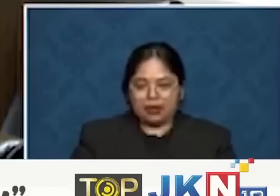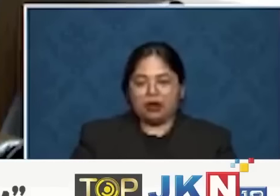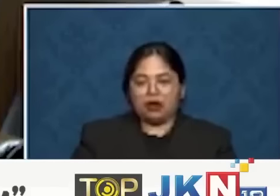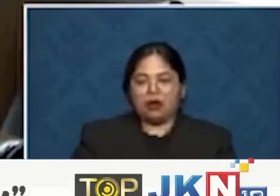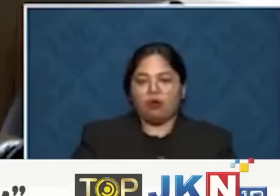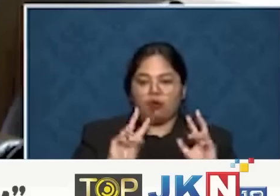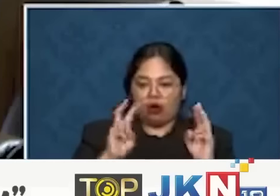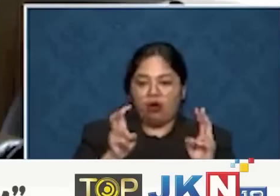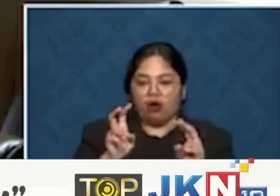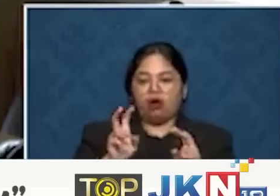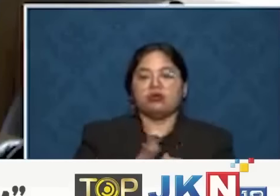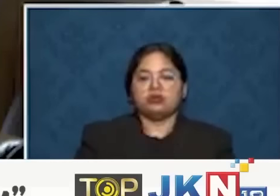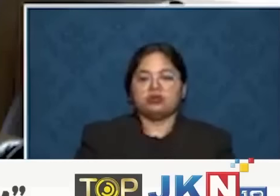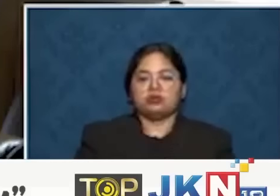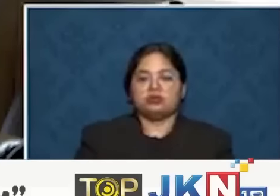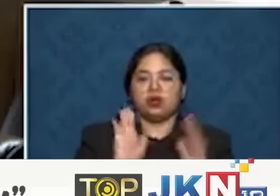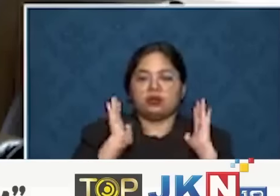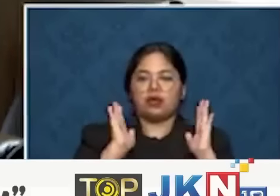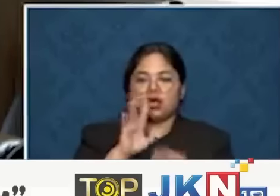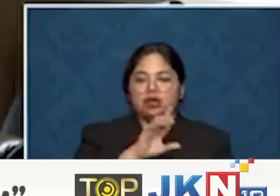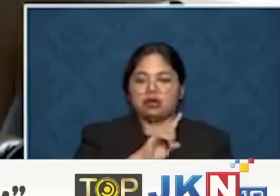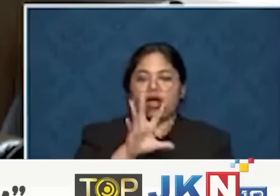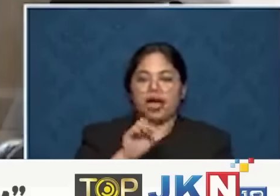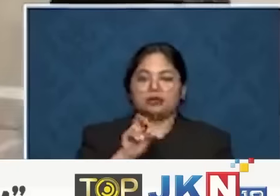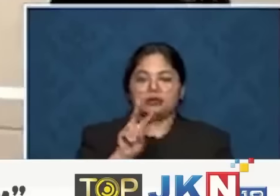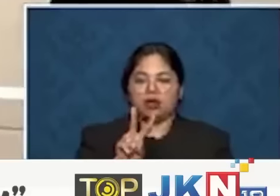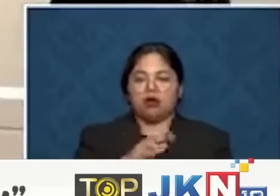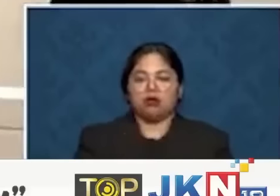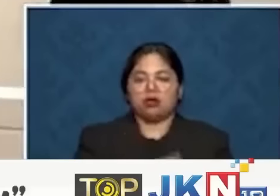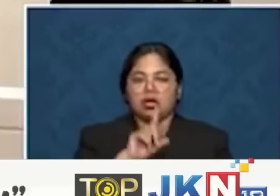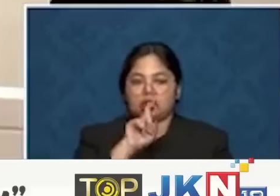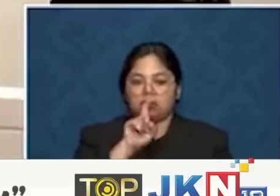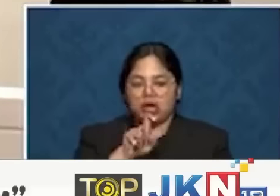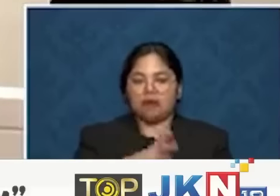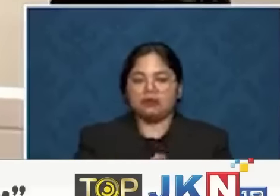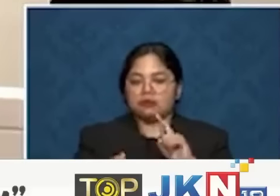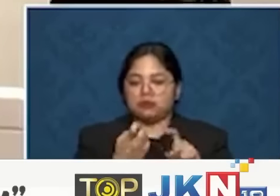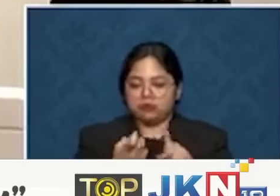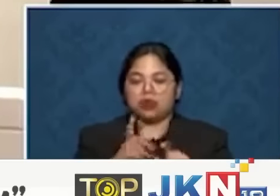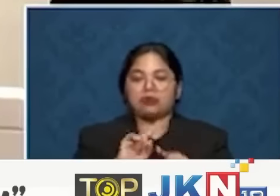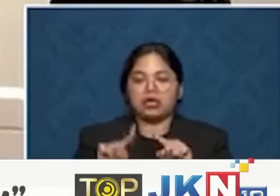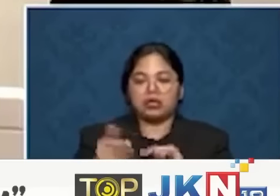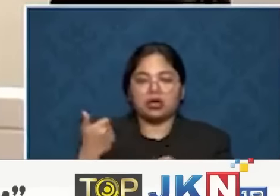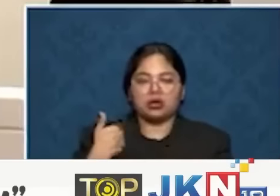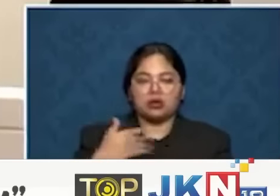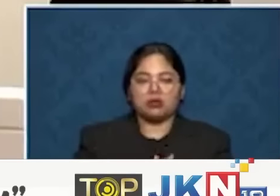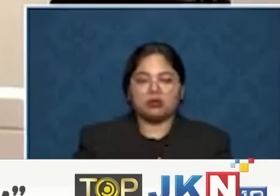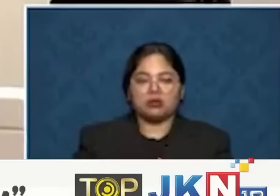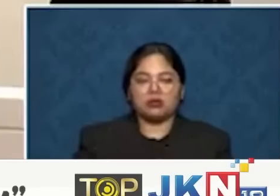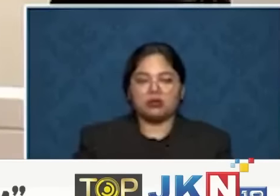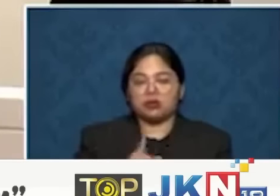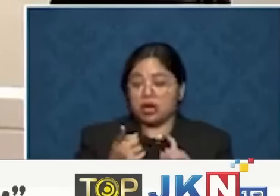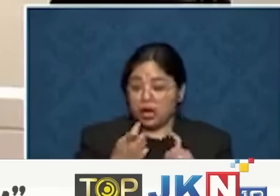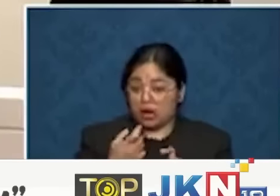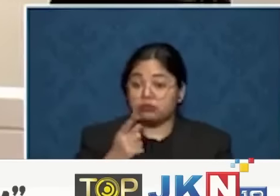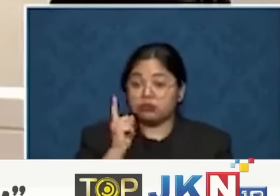อชลน่านนั้นขึ้นไปตอบแล้วก็บอกว่าอย่าได้ไปพาดพิงหมอคนอื่นๆแล้วก็ฝ่ายนิติบัญญัติไม่มีหน้าที่ไปสอบสวนข้าราชการ